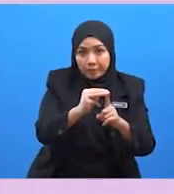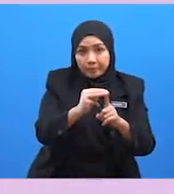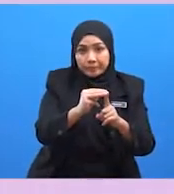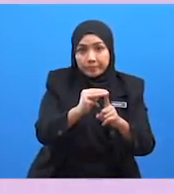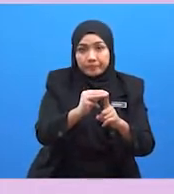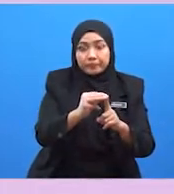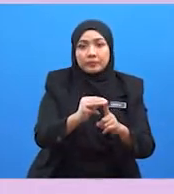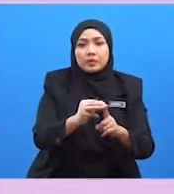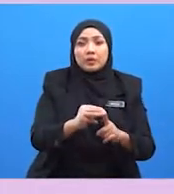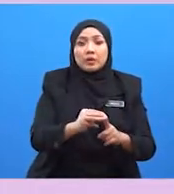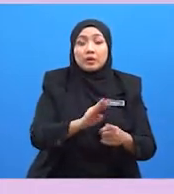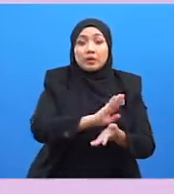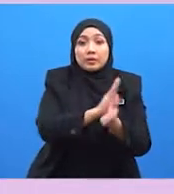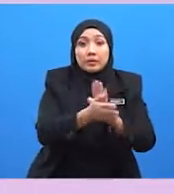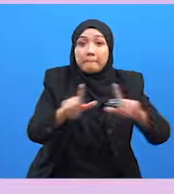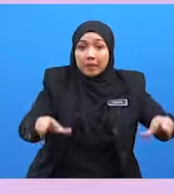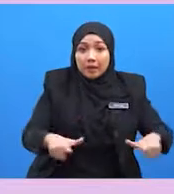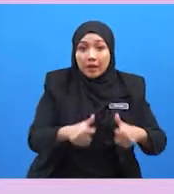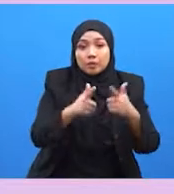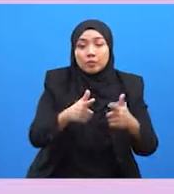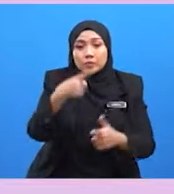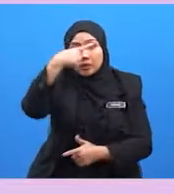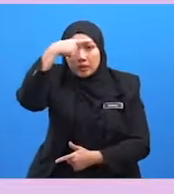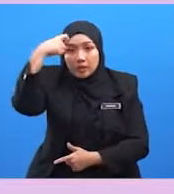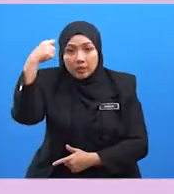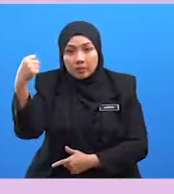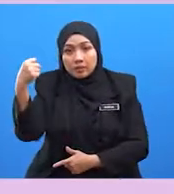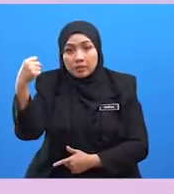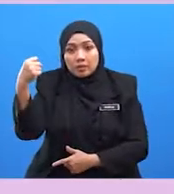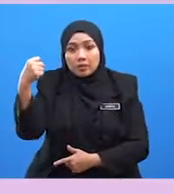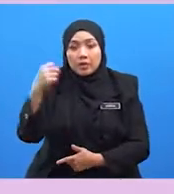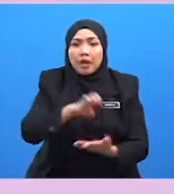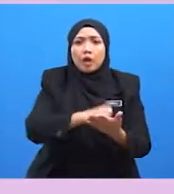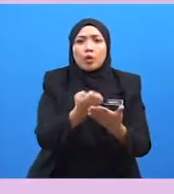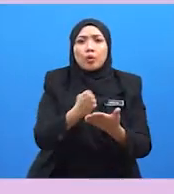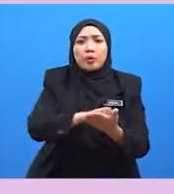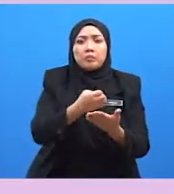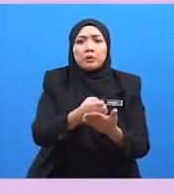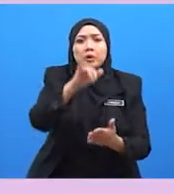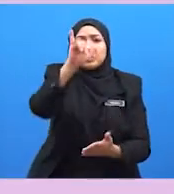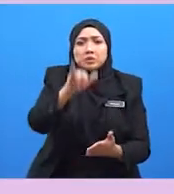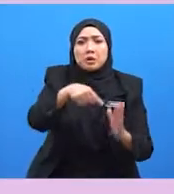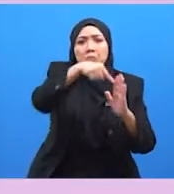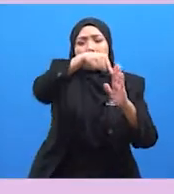Pengangguran ini berlaku kerana keadaan ekonomi yang meleset, 1 markah.